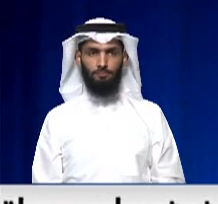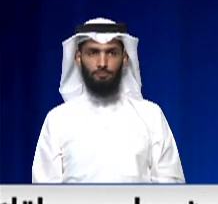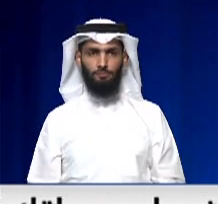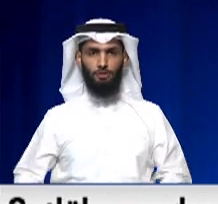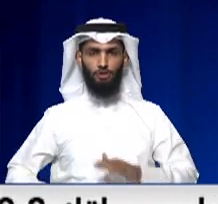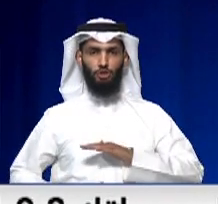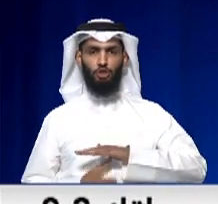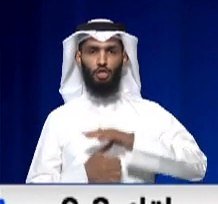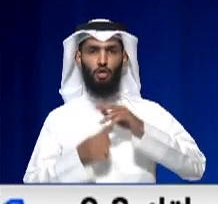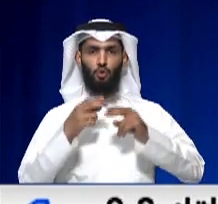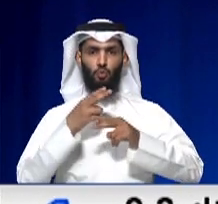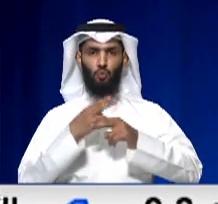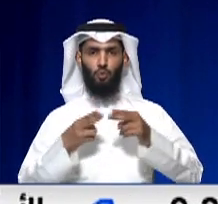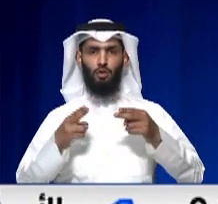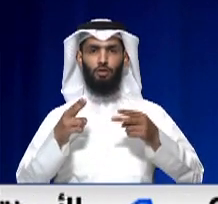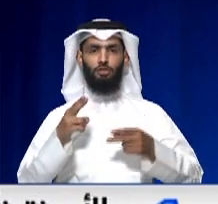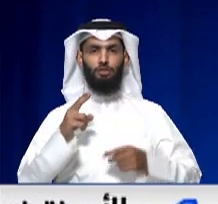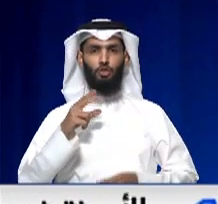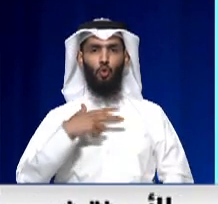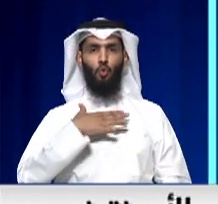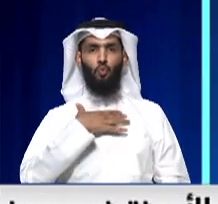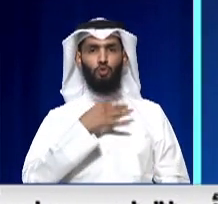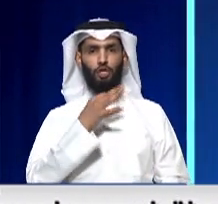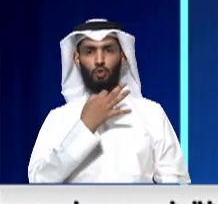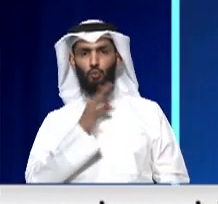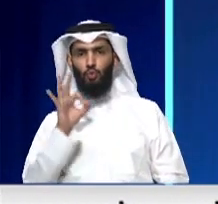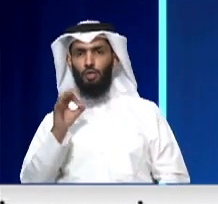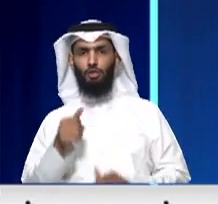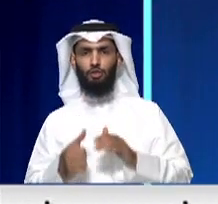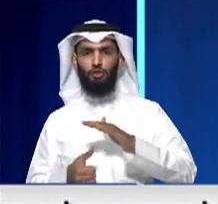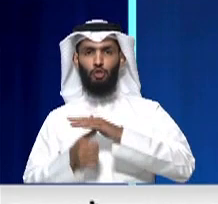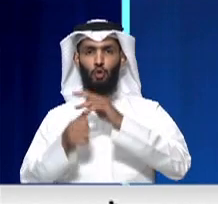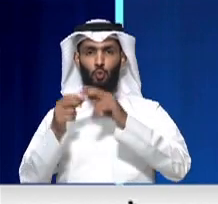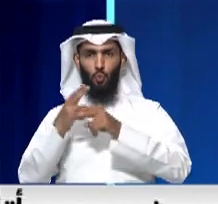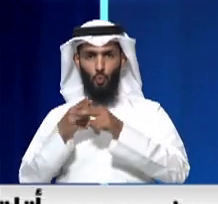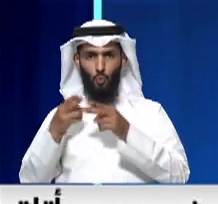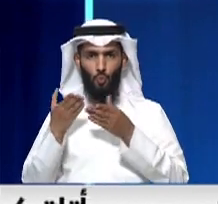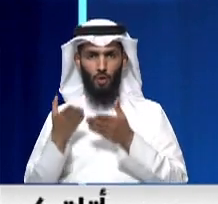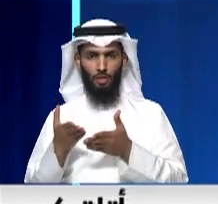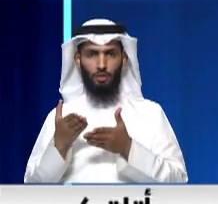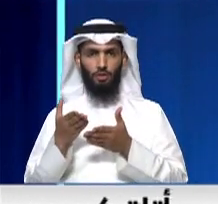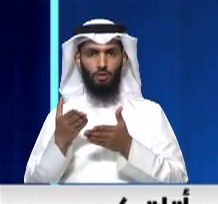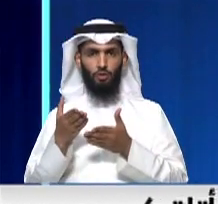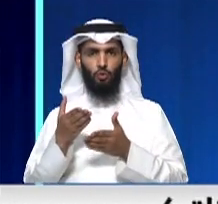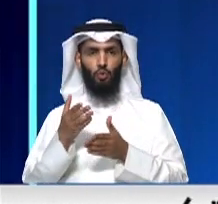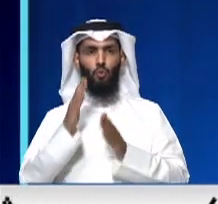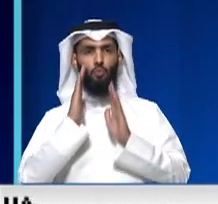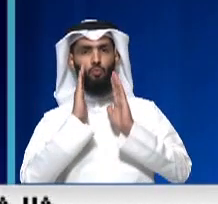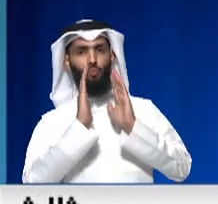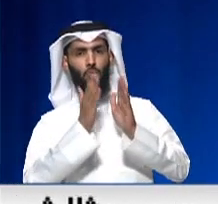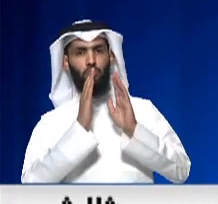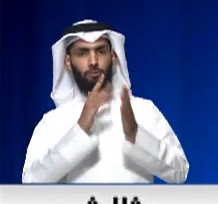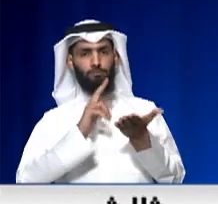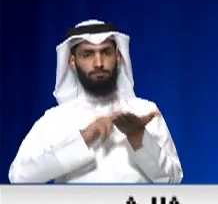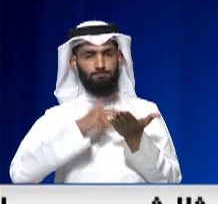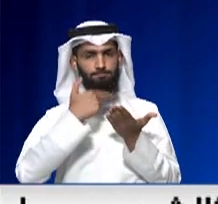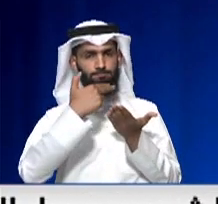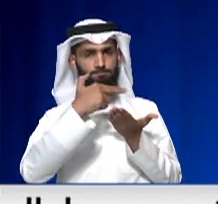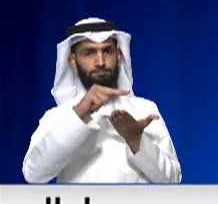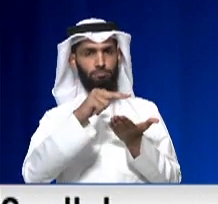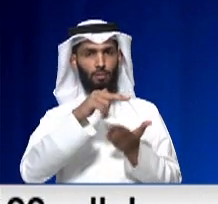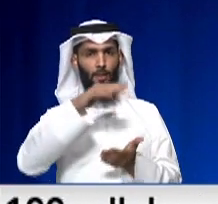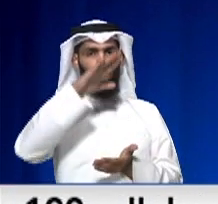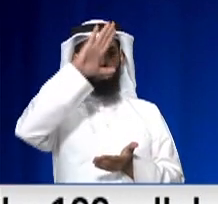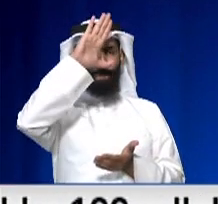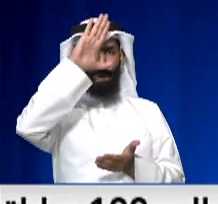سمو الشيخ احمد نواف الاحمد الصباح رئيس مج مجلس الوزراء حفظه الله ببرق تهنئه الى صاحب السمو الملكي